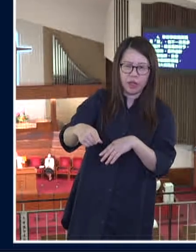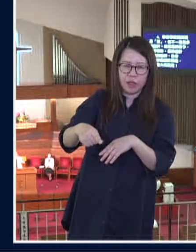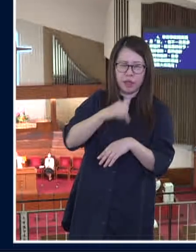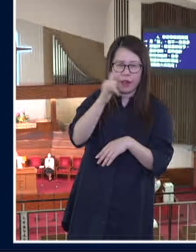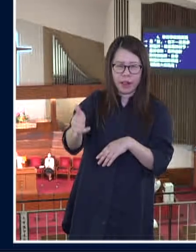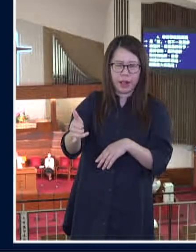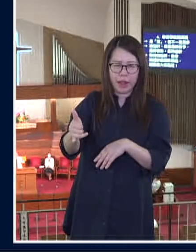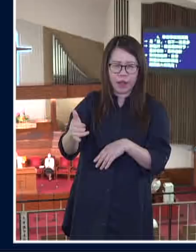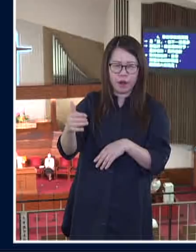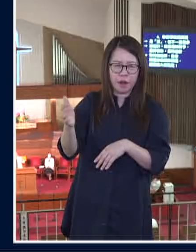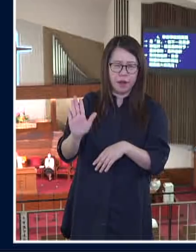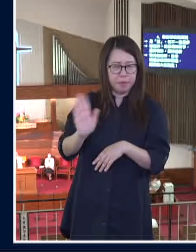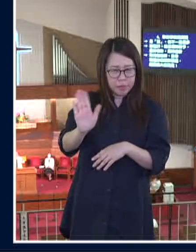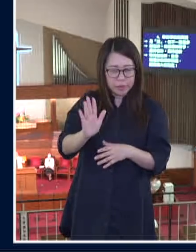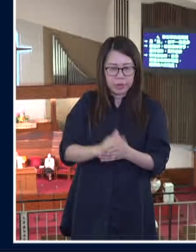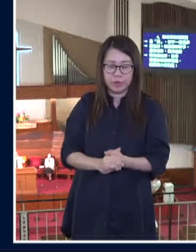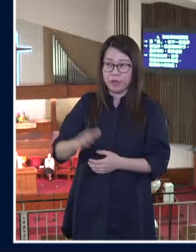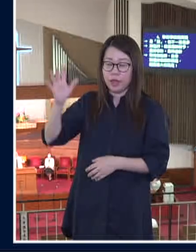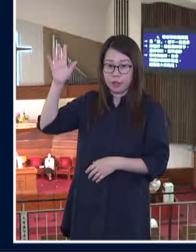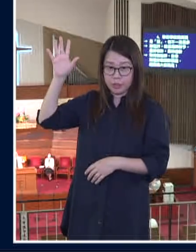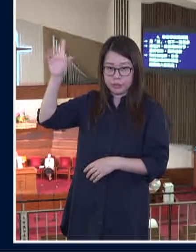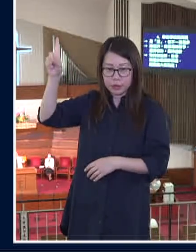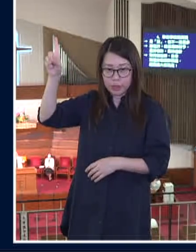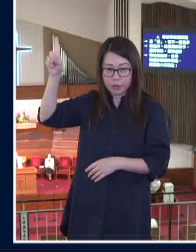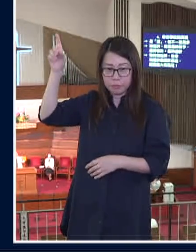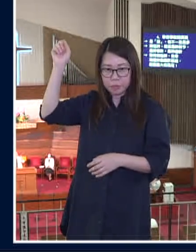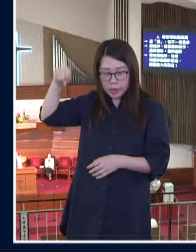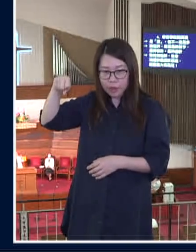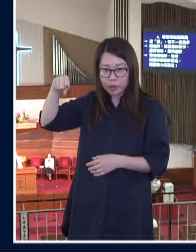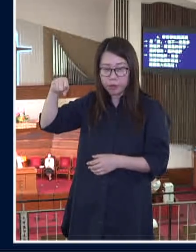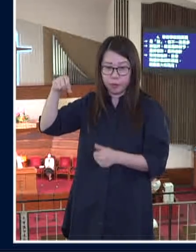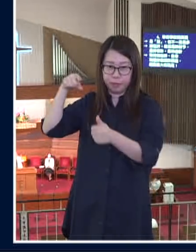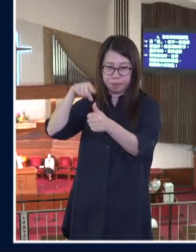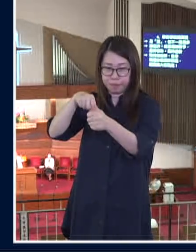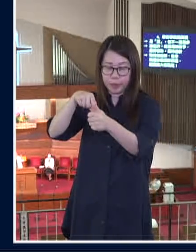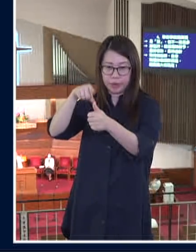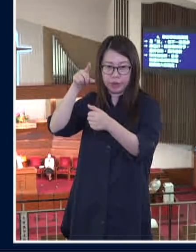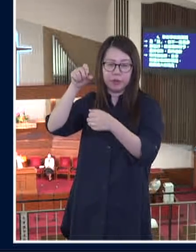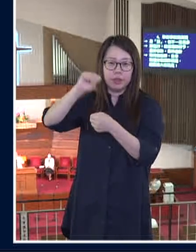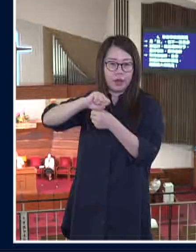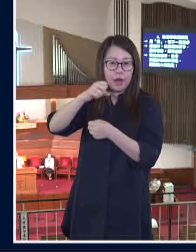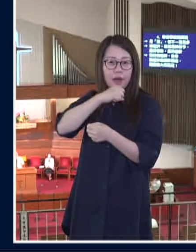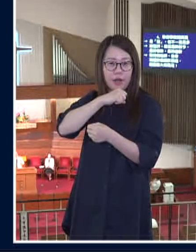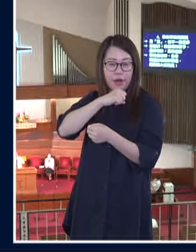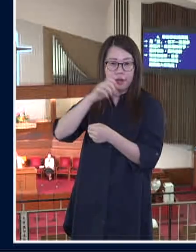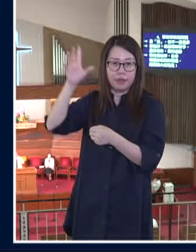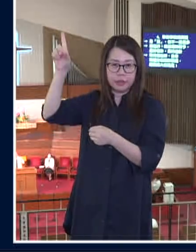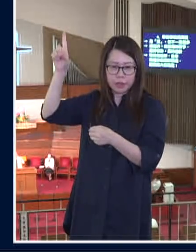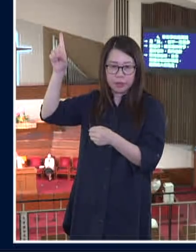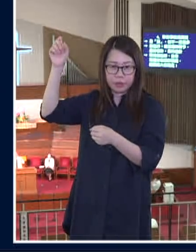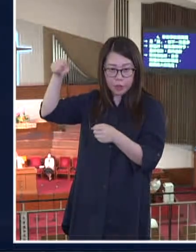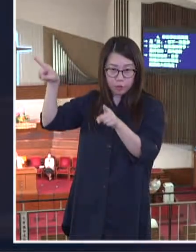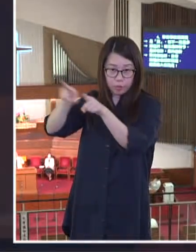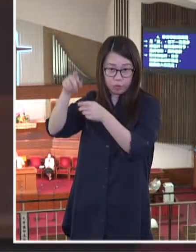了，神应许的他就去了，他就跟着神做，只要神跟他一起，他就可